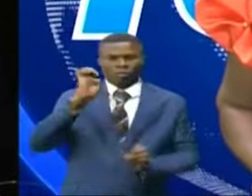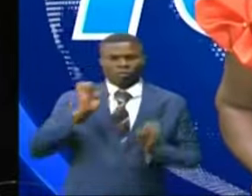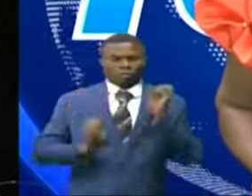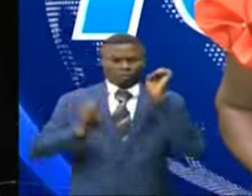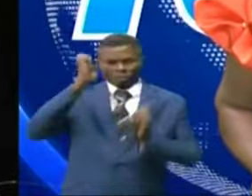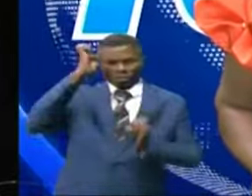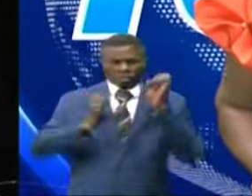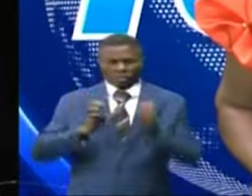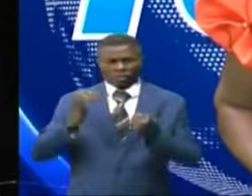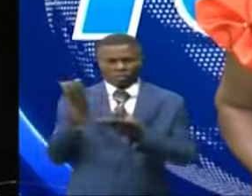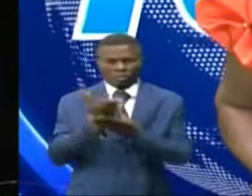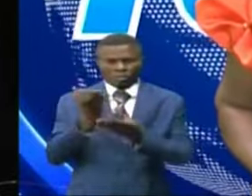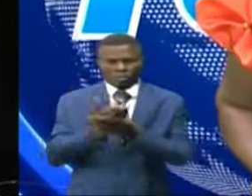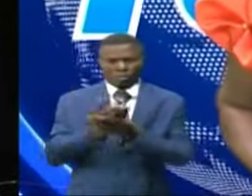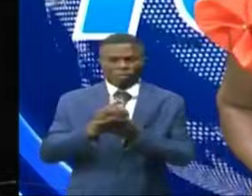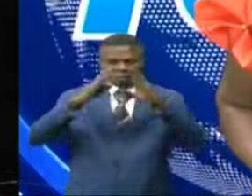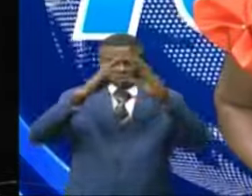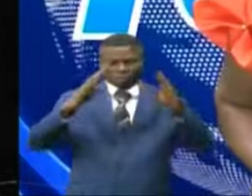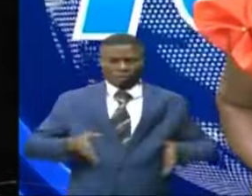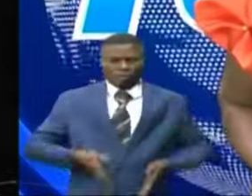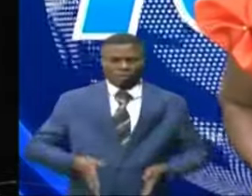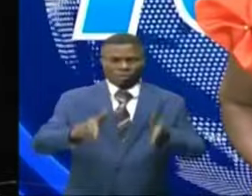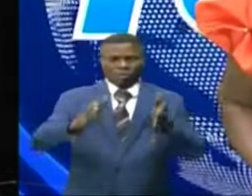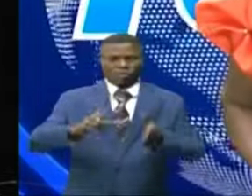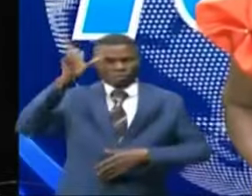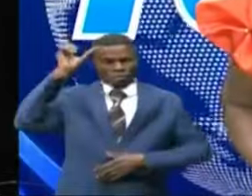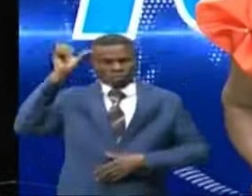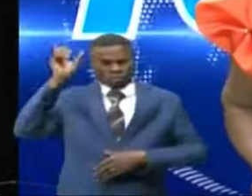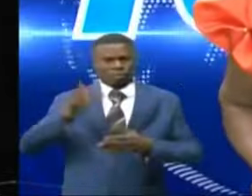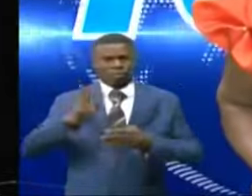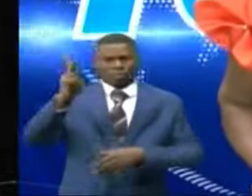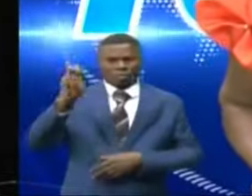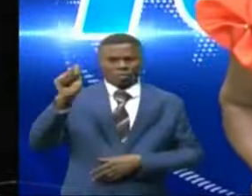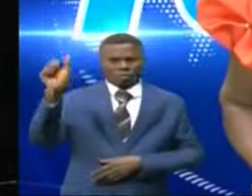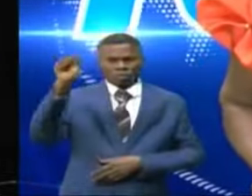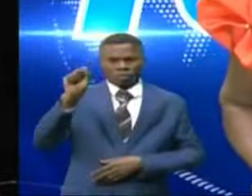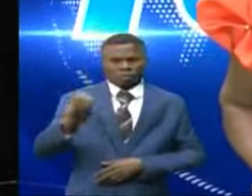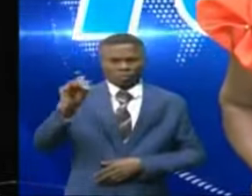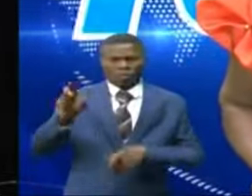de contrats des concessions des routes Lubumbashi-Kasumbalesa et